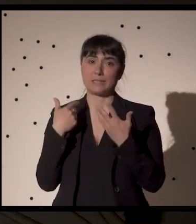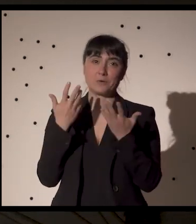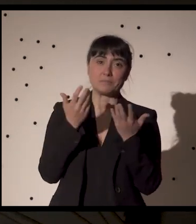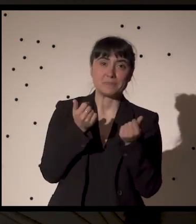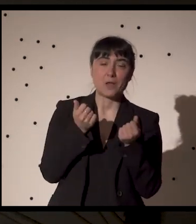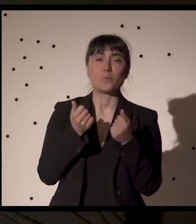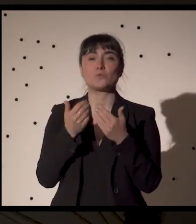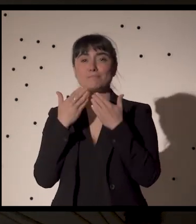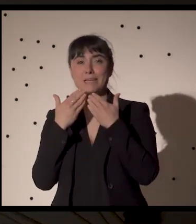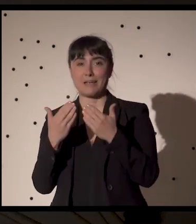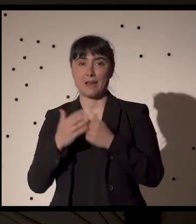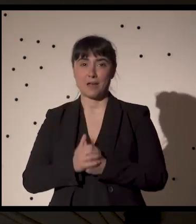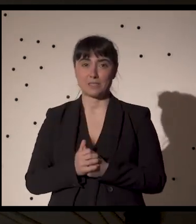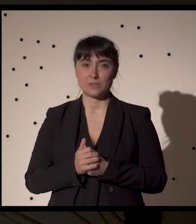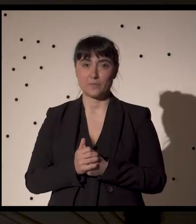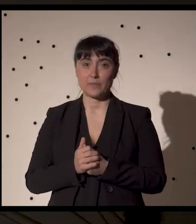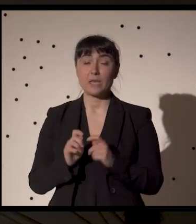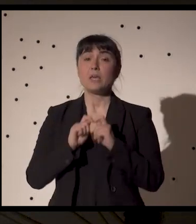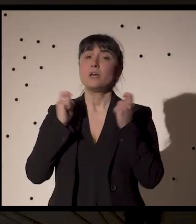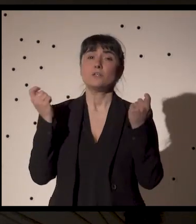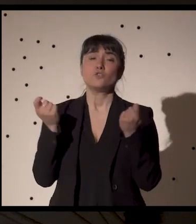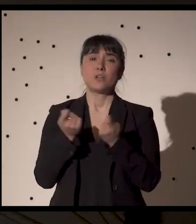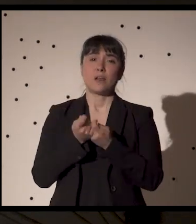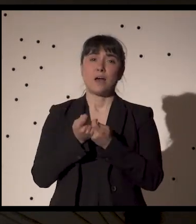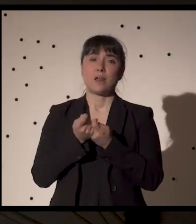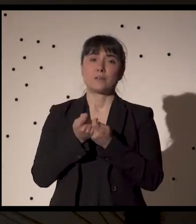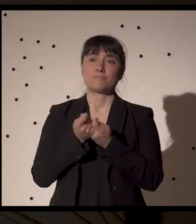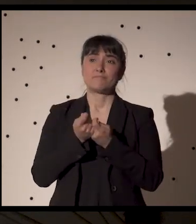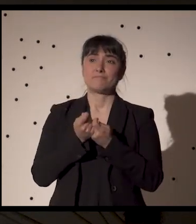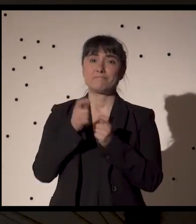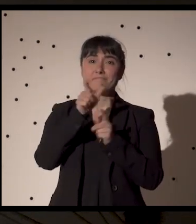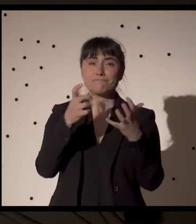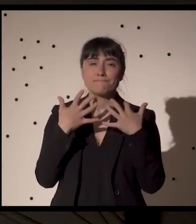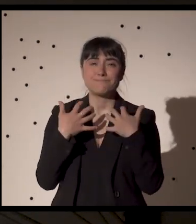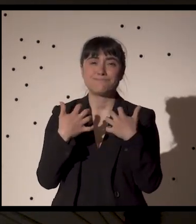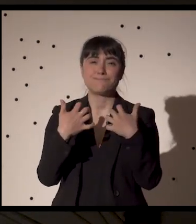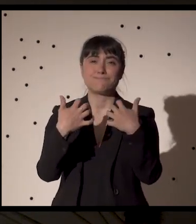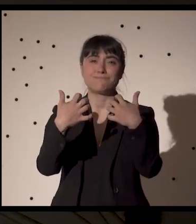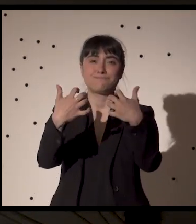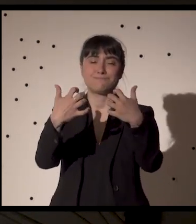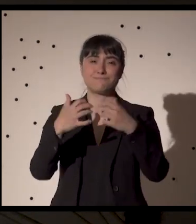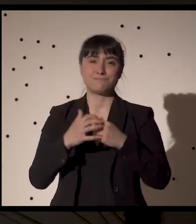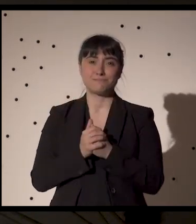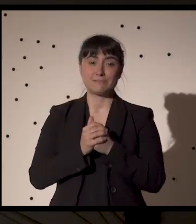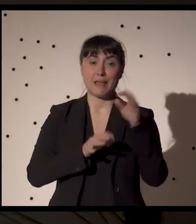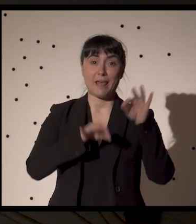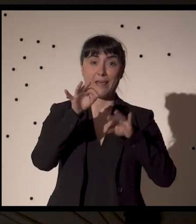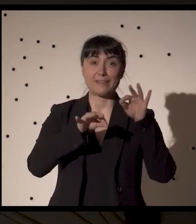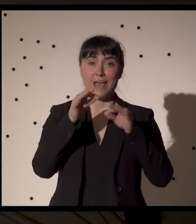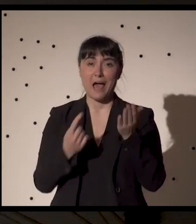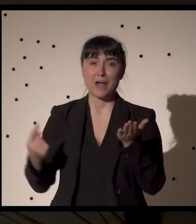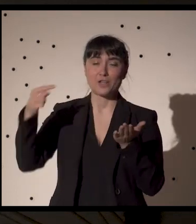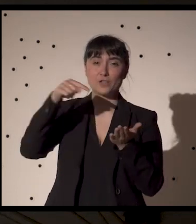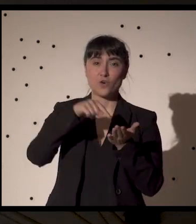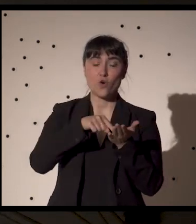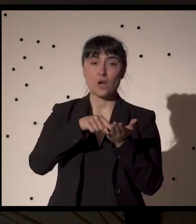il pubblico in generale che in questi mesi è tornato al teatro ed è tornato al Piccolo Teatro